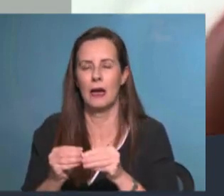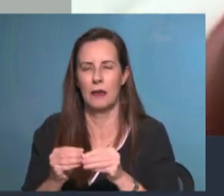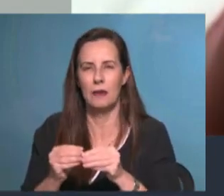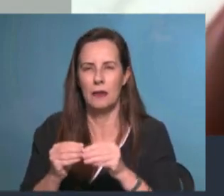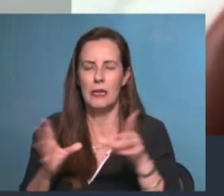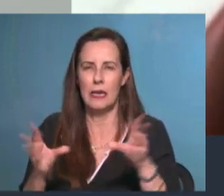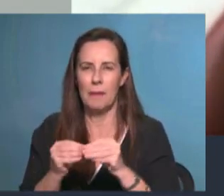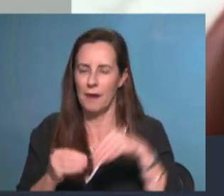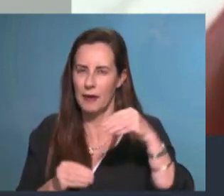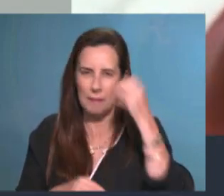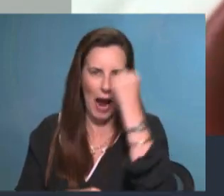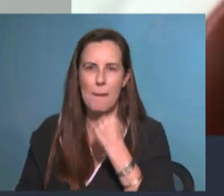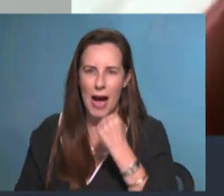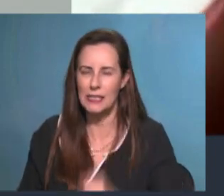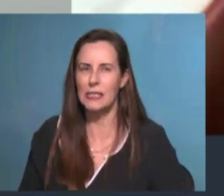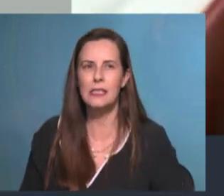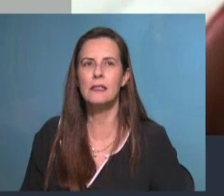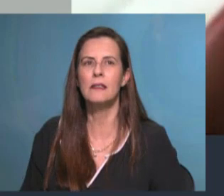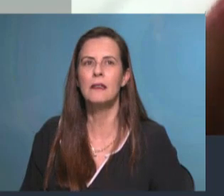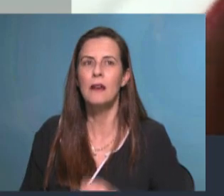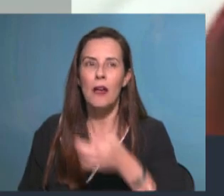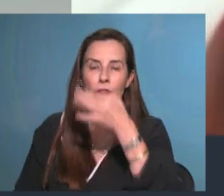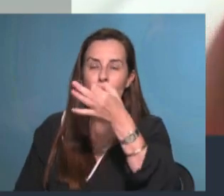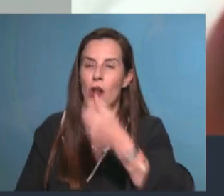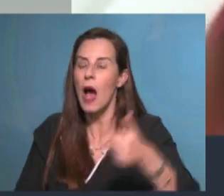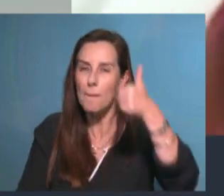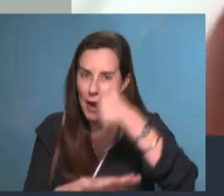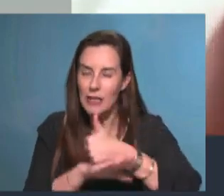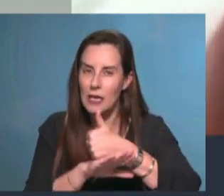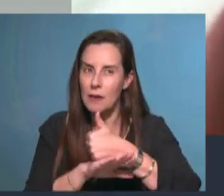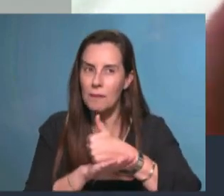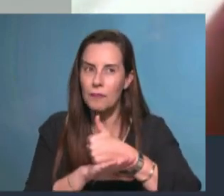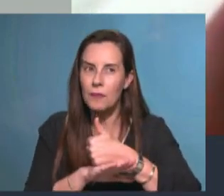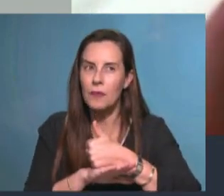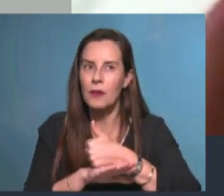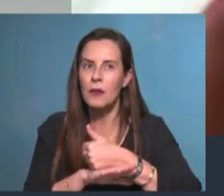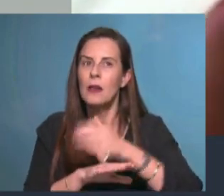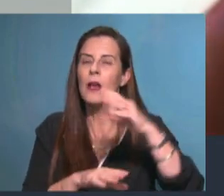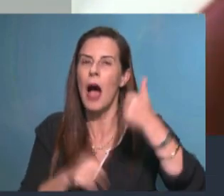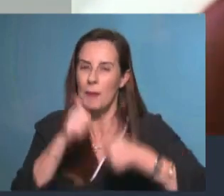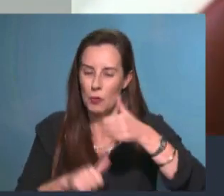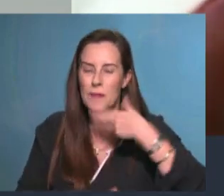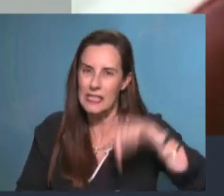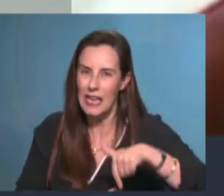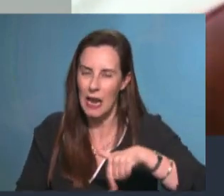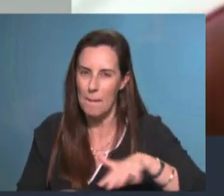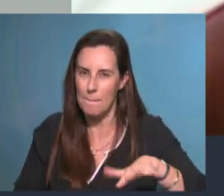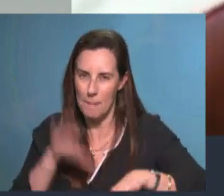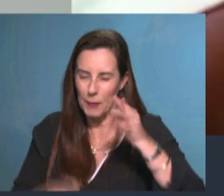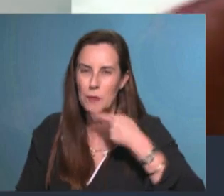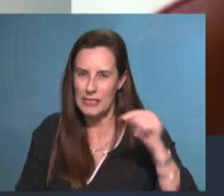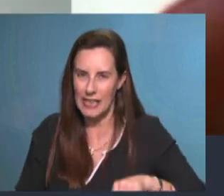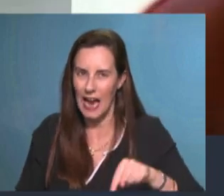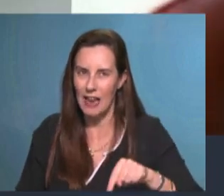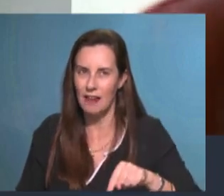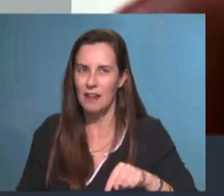העודנה עם החמאס, ולשאול את המנהיגים המתמודדים בישראל במערכת הבחירות